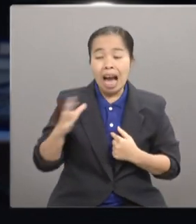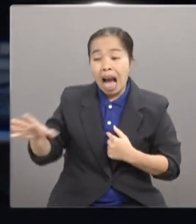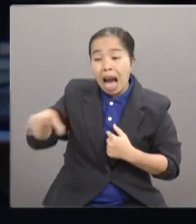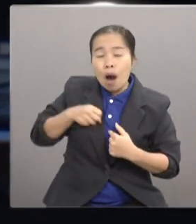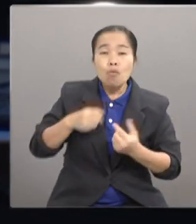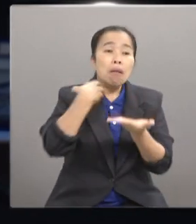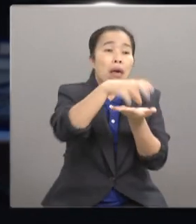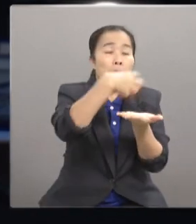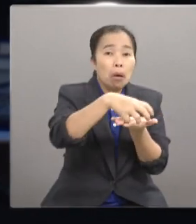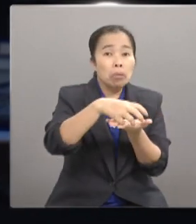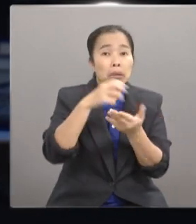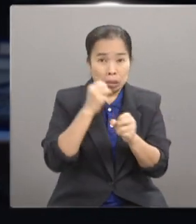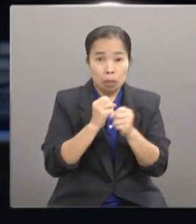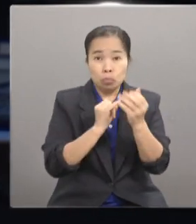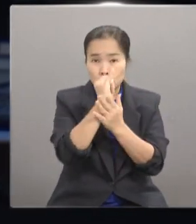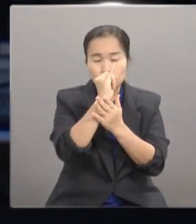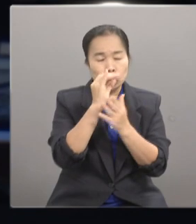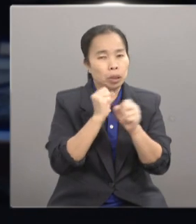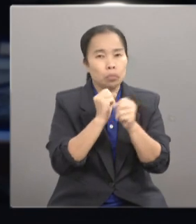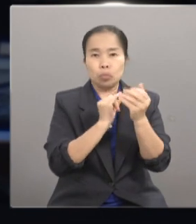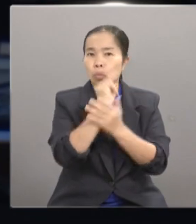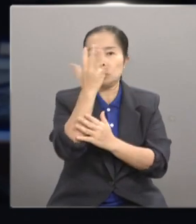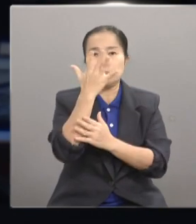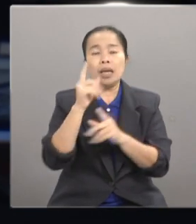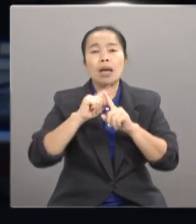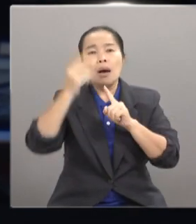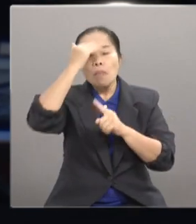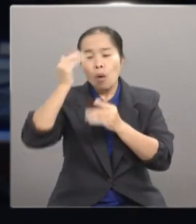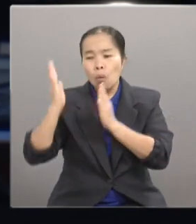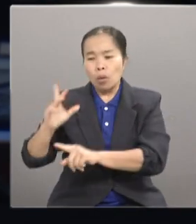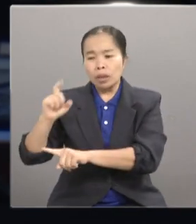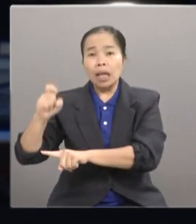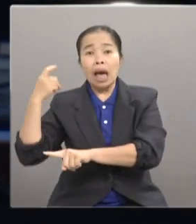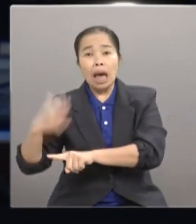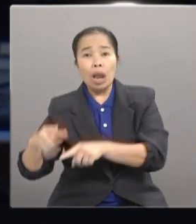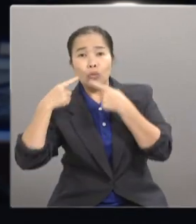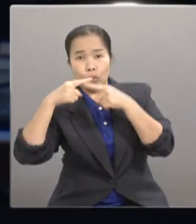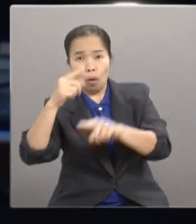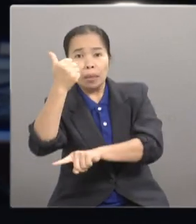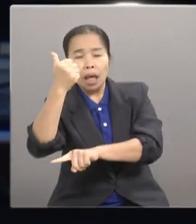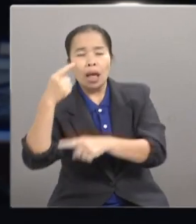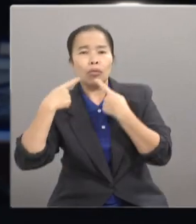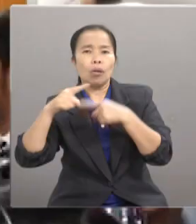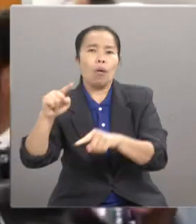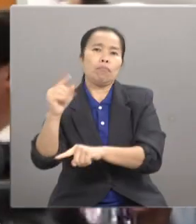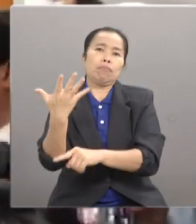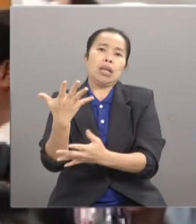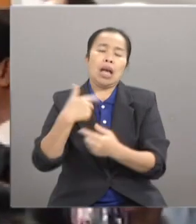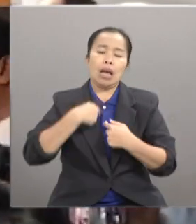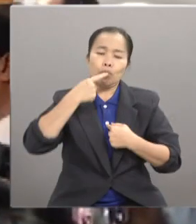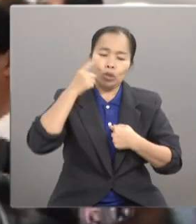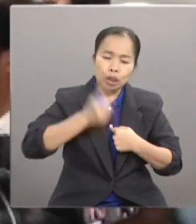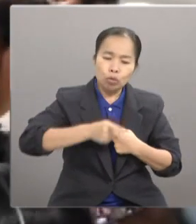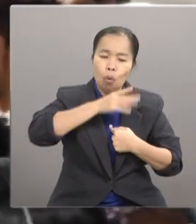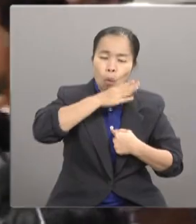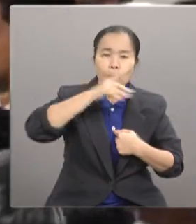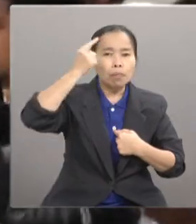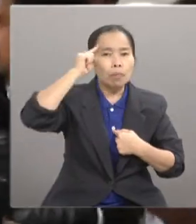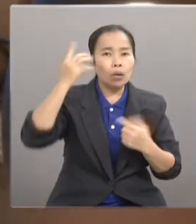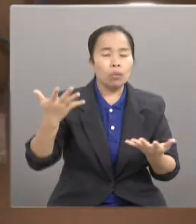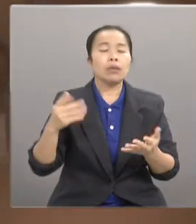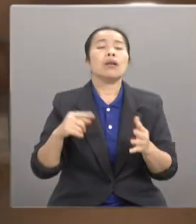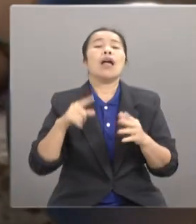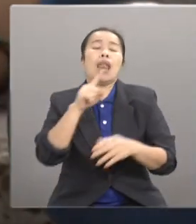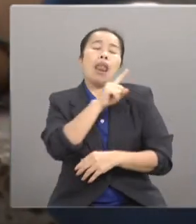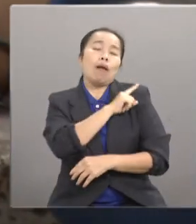ไม่มีศิษยที่จะมาคืไมมีโอกาสที่จะมา จาก Mih หรอ แก Experiment!ทำนั้นเป็หน้าที่ของ